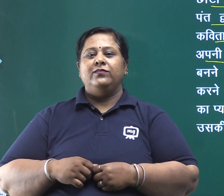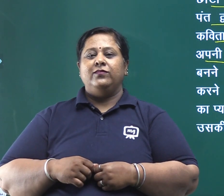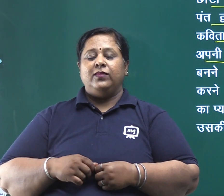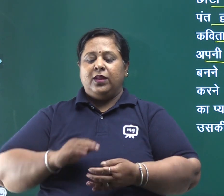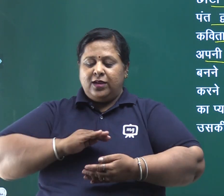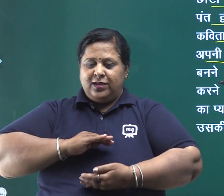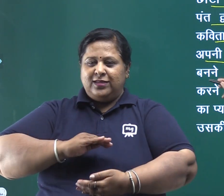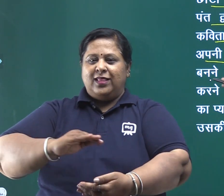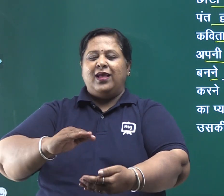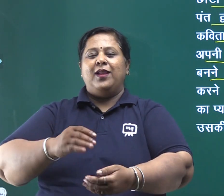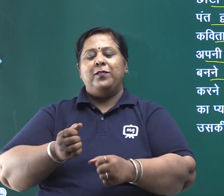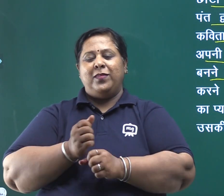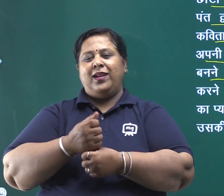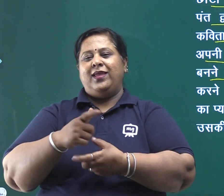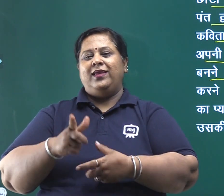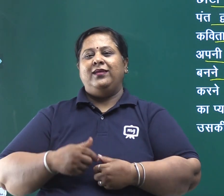संतान बनने की